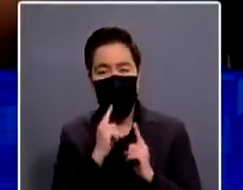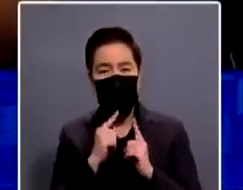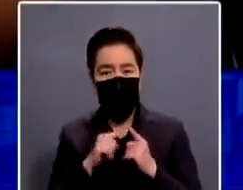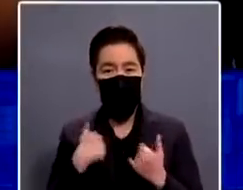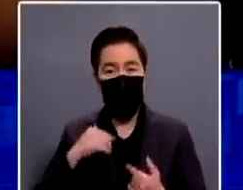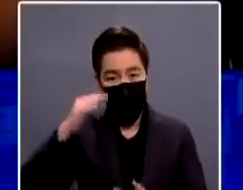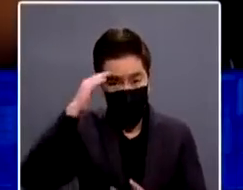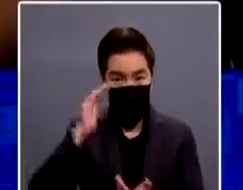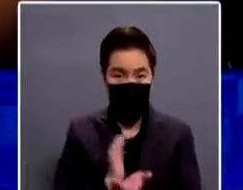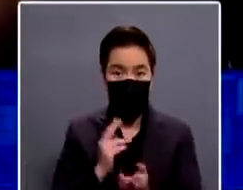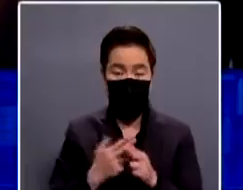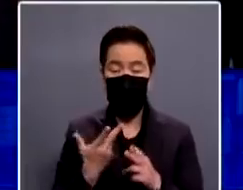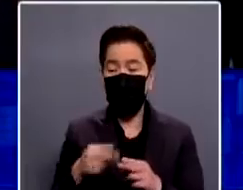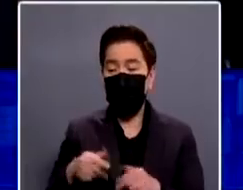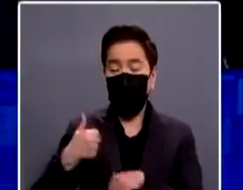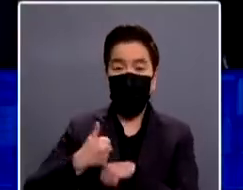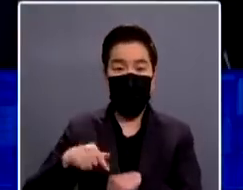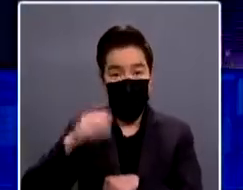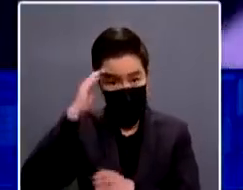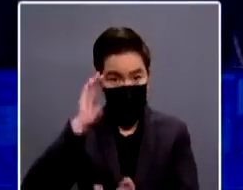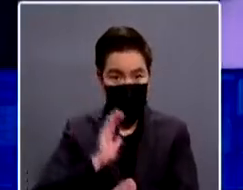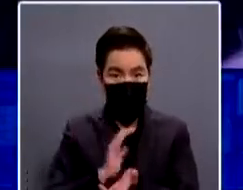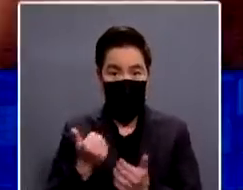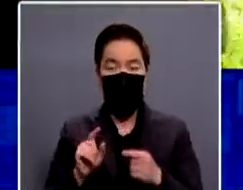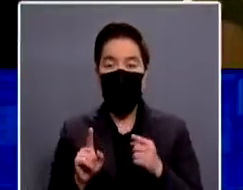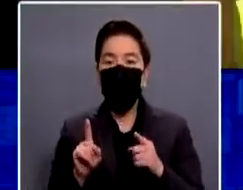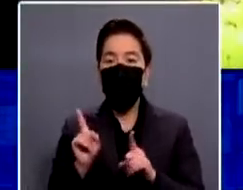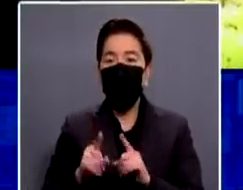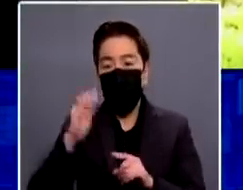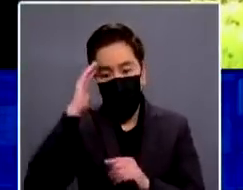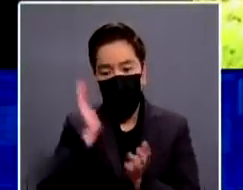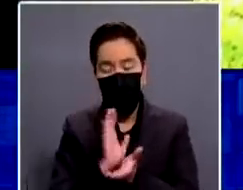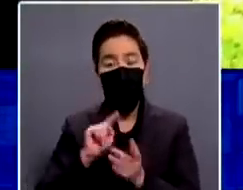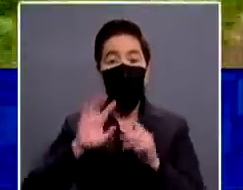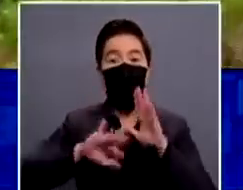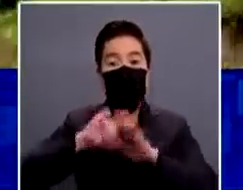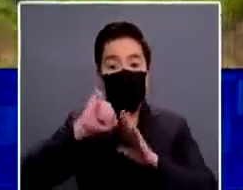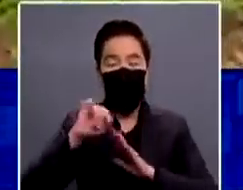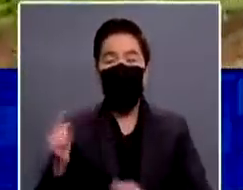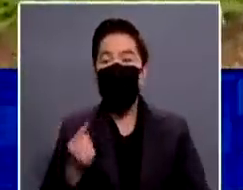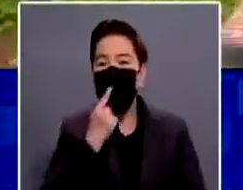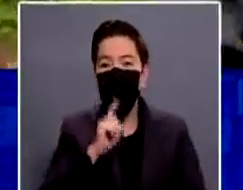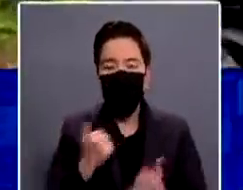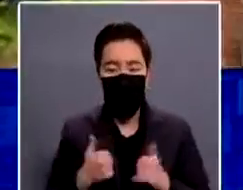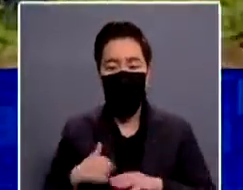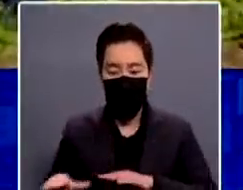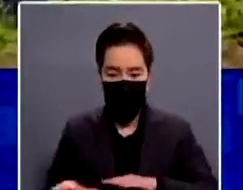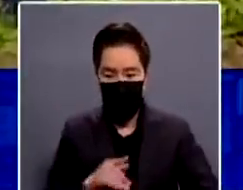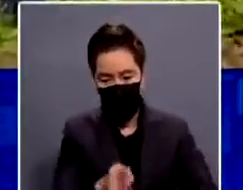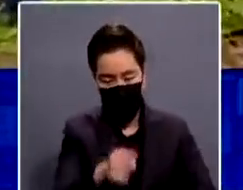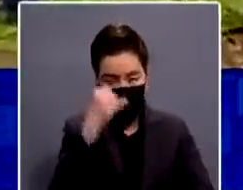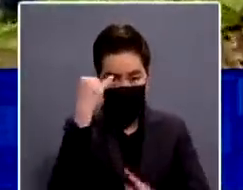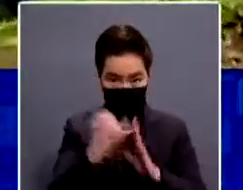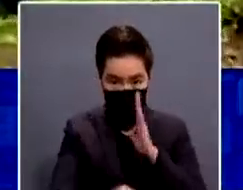านของพันตำรวจเอกณัฐพลแก้วกำเนิดค่ะผู้กำกับการสภ.แม่แตงจังหวัดเชียงใหม่เปิดเผยว่าได้เตรียมแจ้งข้อกล่า